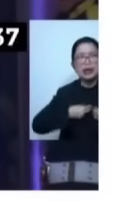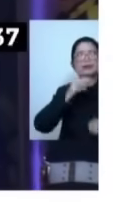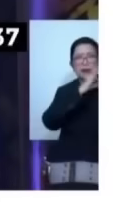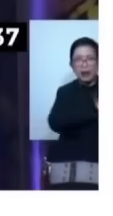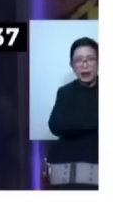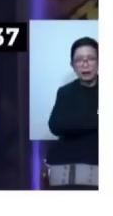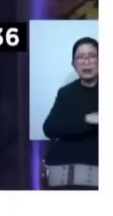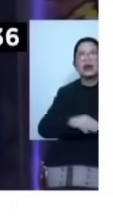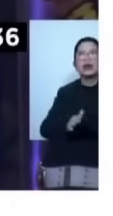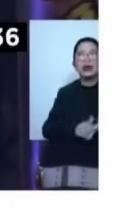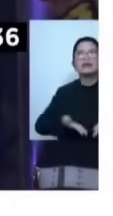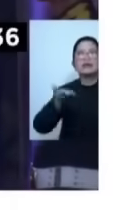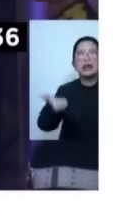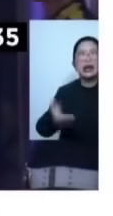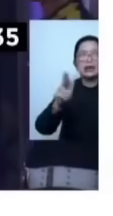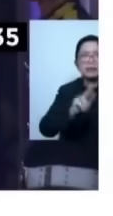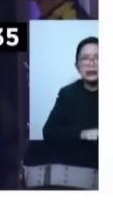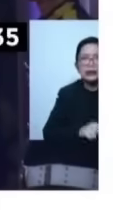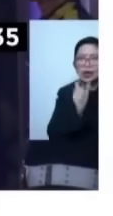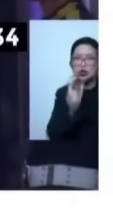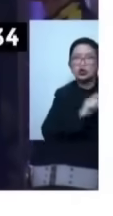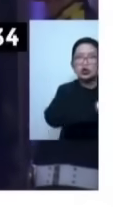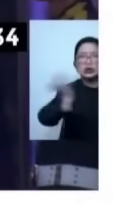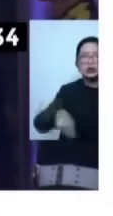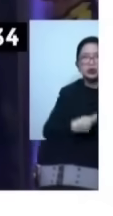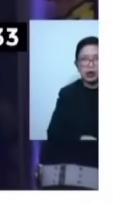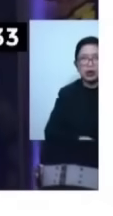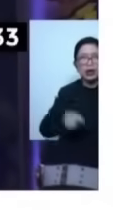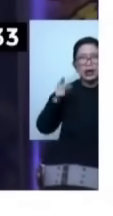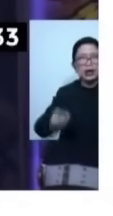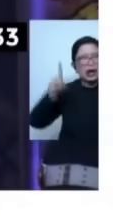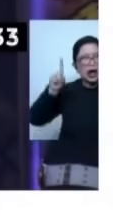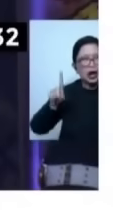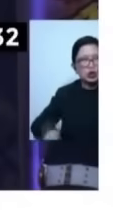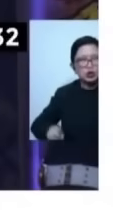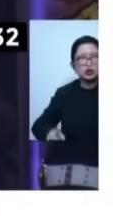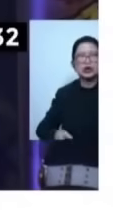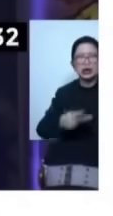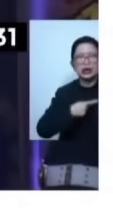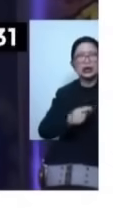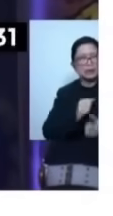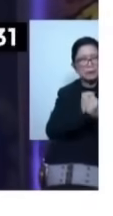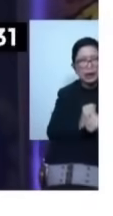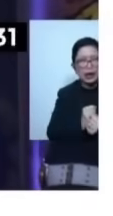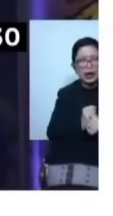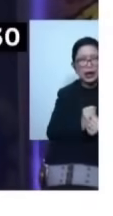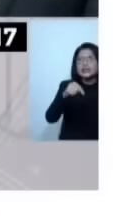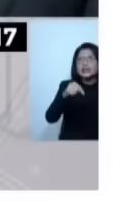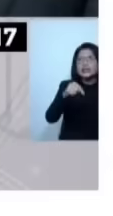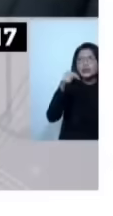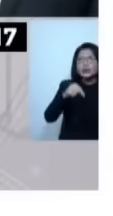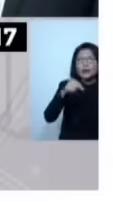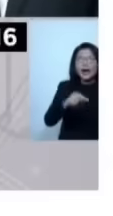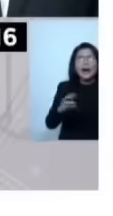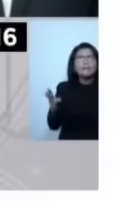memberikan penilaian tersendiri oleh para Calon pemilih nantinya Seperti apa mereka akan memilih Seperti apa mereka akan menentukan Siapa